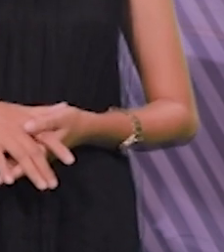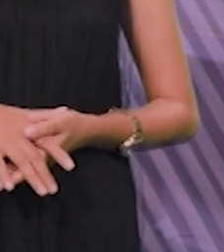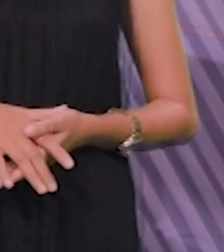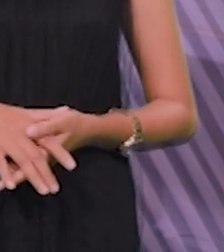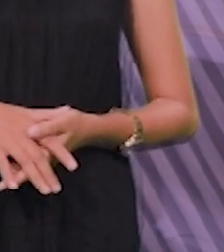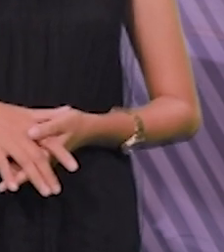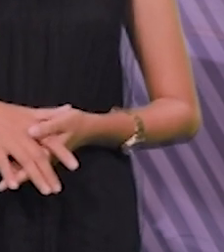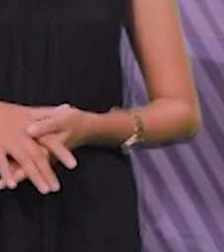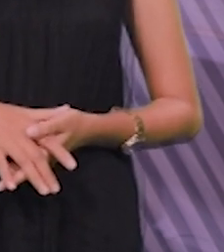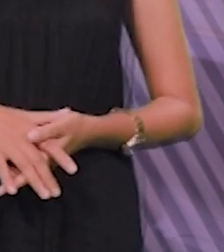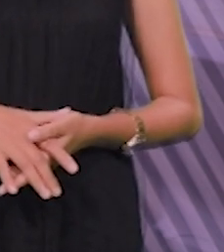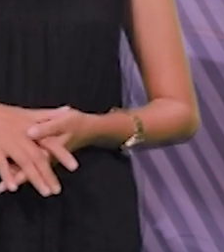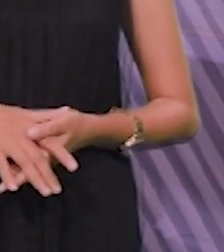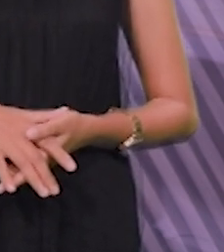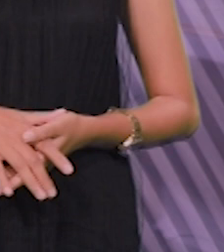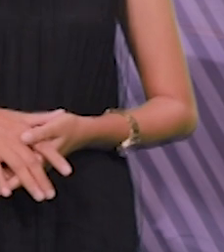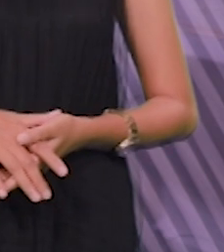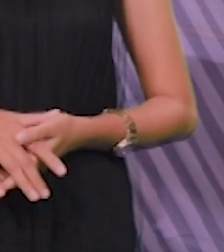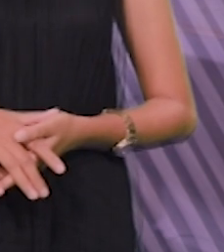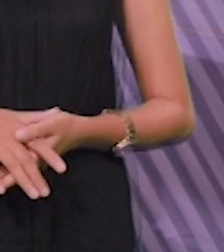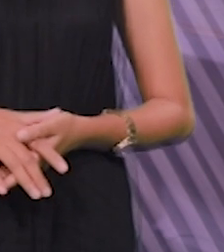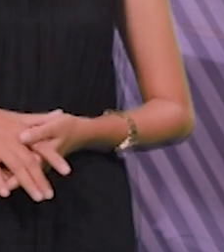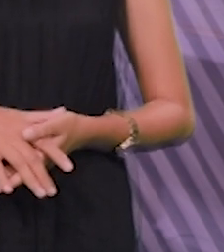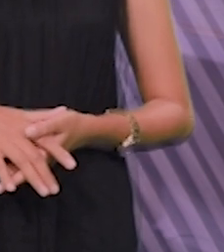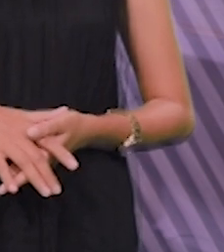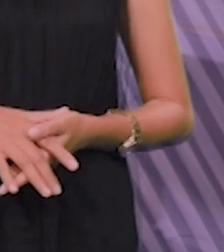no sugestão de Roma, no que tal o subscribe, no ramo